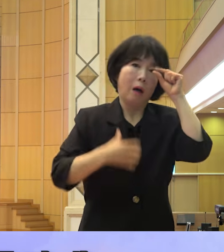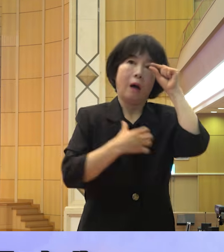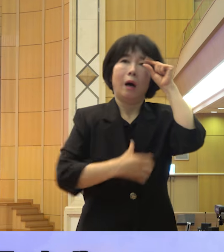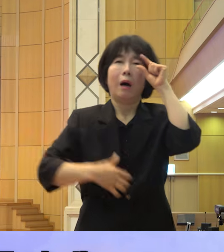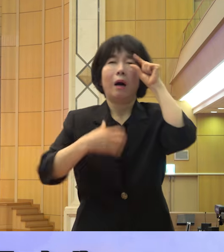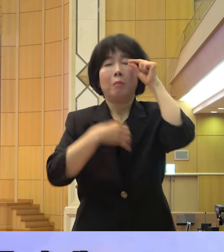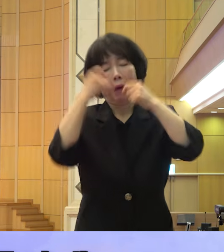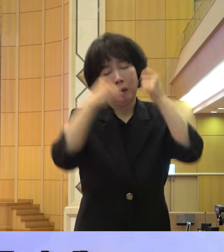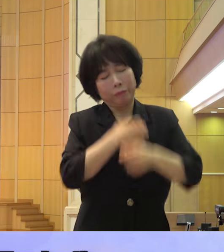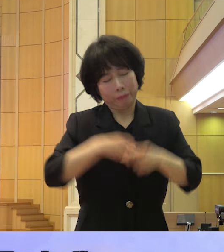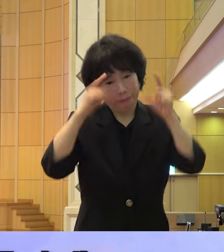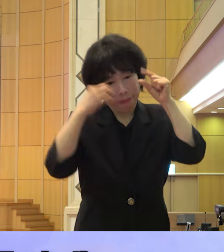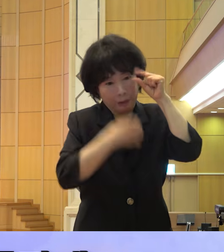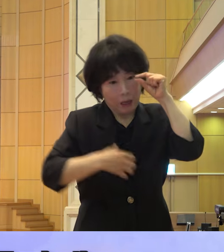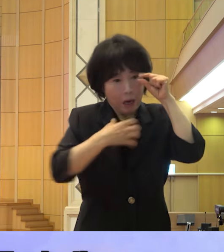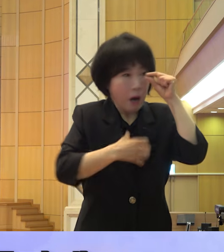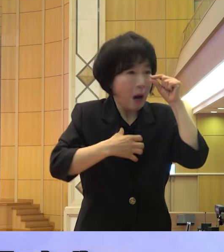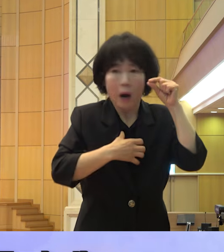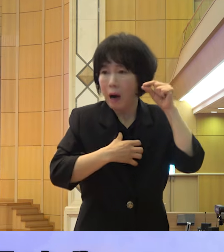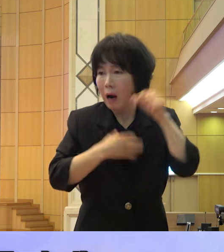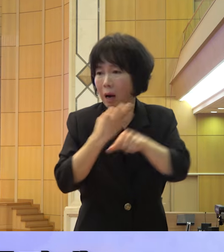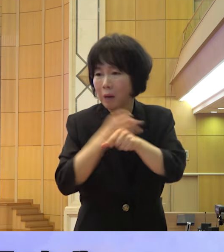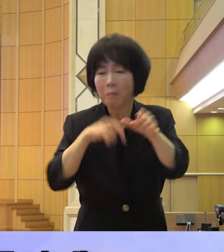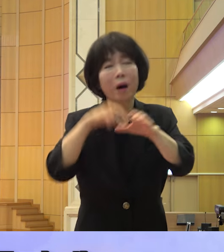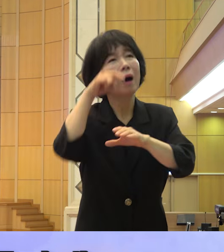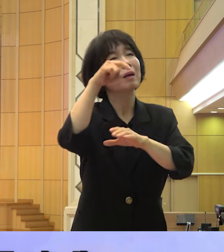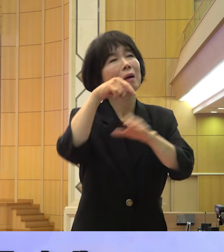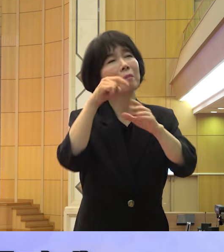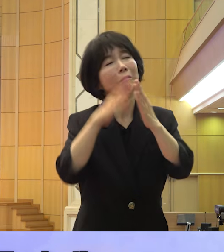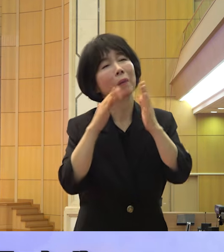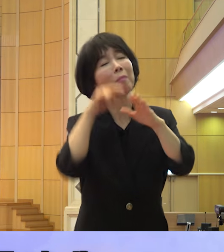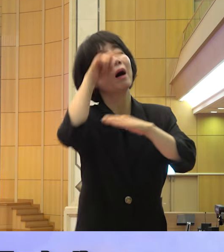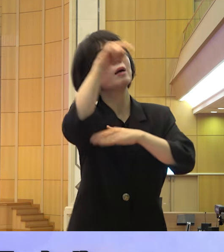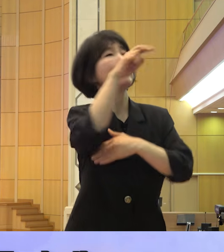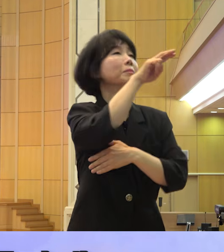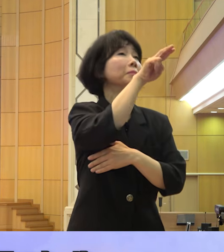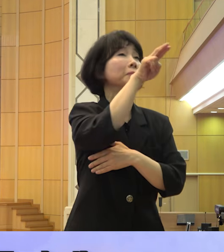슬퍼서 밤에 나갔더니 달이 떴는데